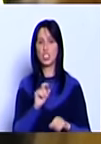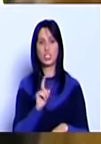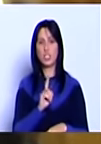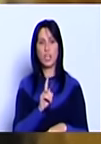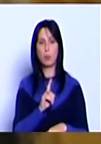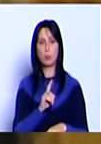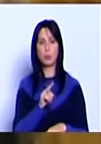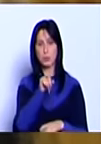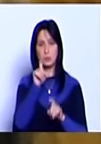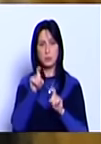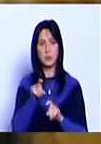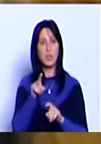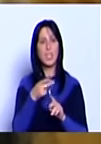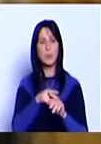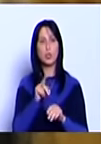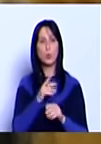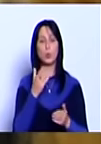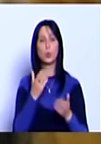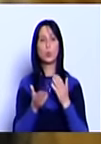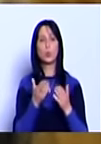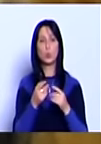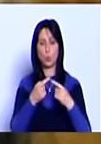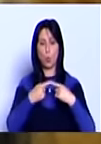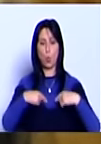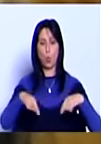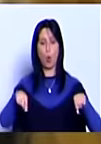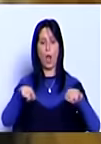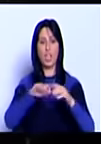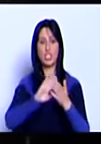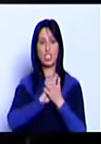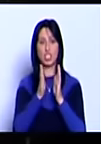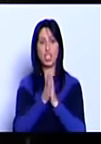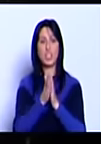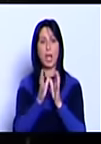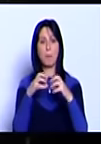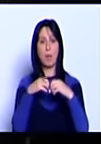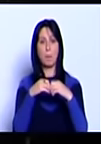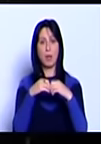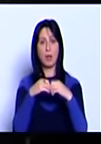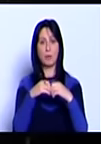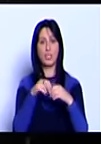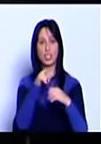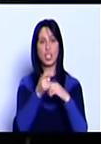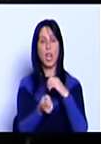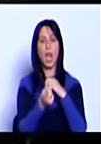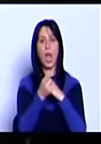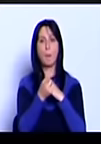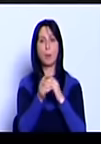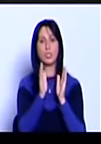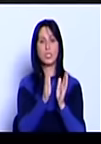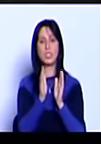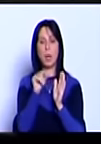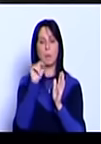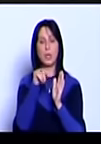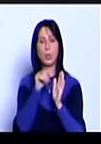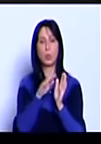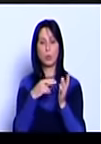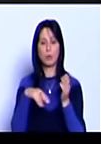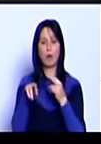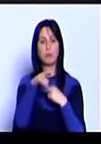რატო? არ შეიძლებოდა, იმიტომ რომ თუ კოალიციურ შეთანხმებაში ხარ და შენი ამოცანა არის მისი სტაბილურობის და